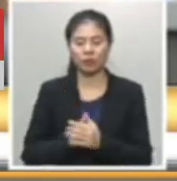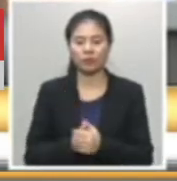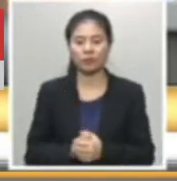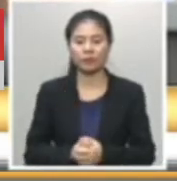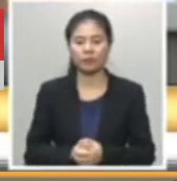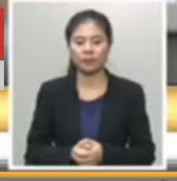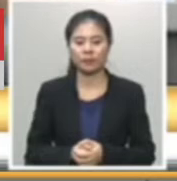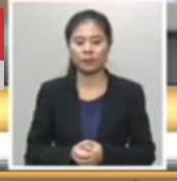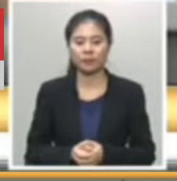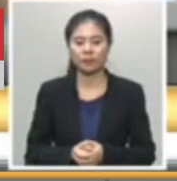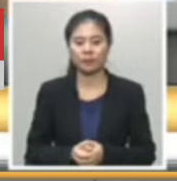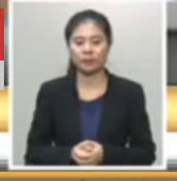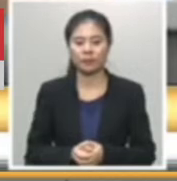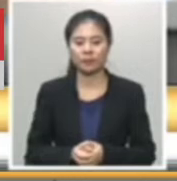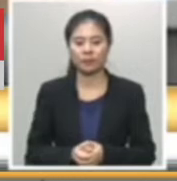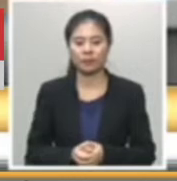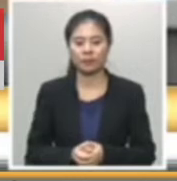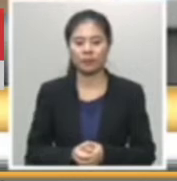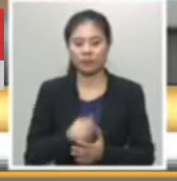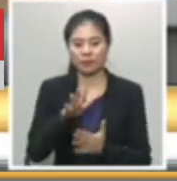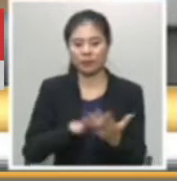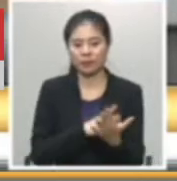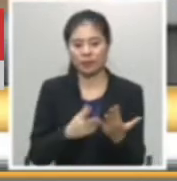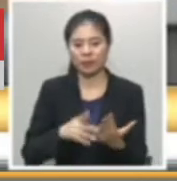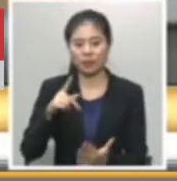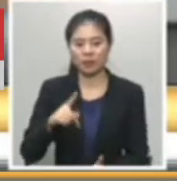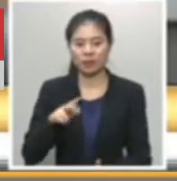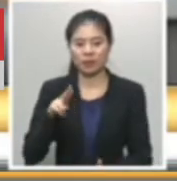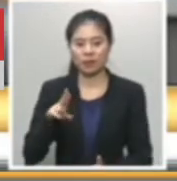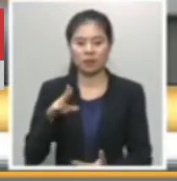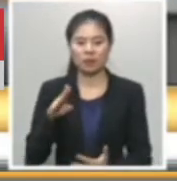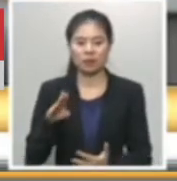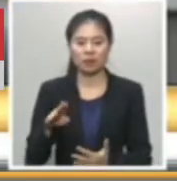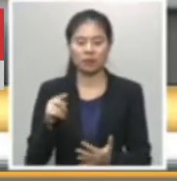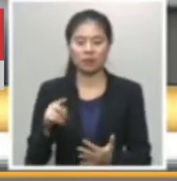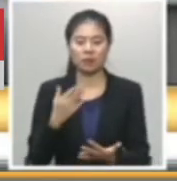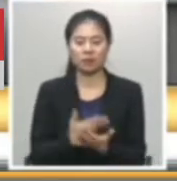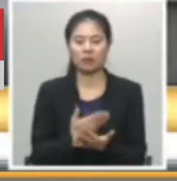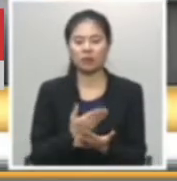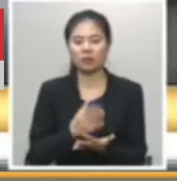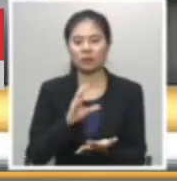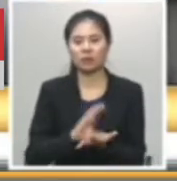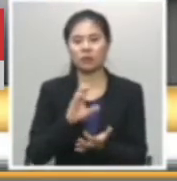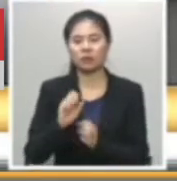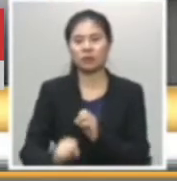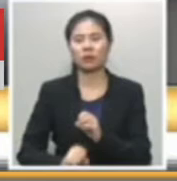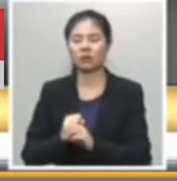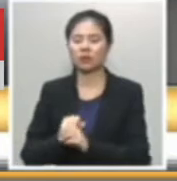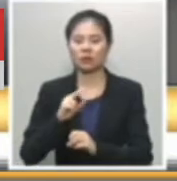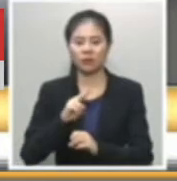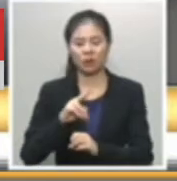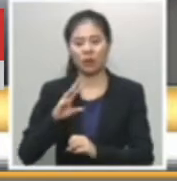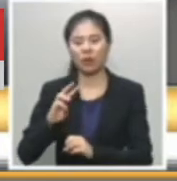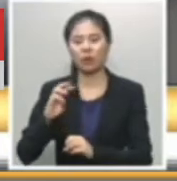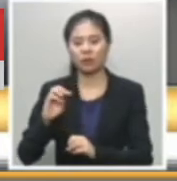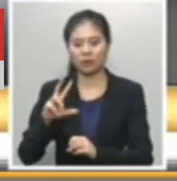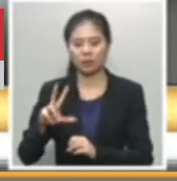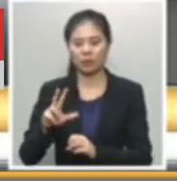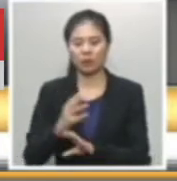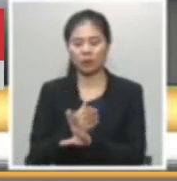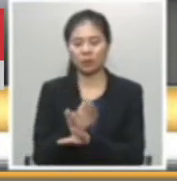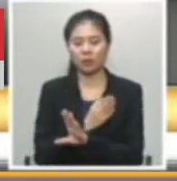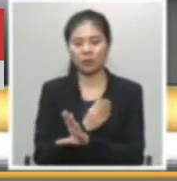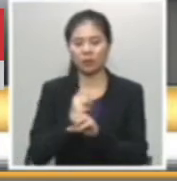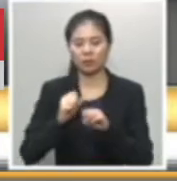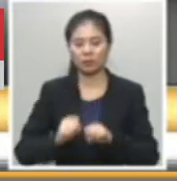มของร่างพระราชบัญญัติงบประมาณรายจ่ายประจำปี2563ครับโดยก่อนที่ผมจะตั